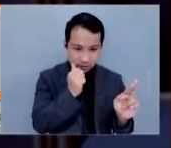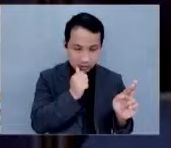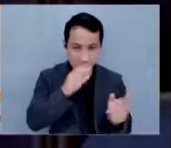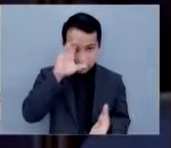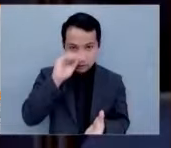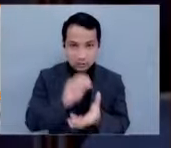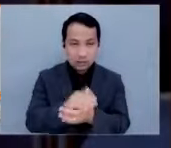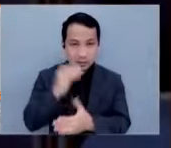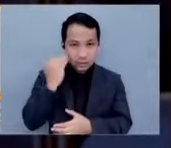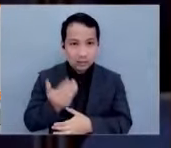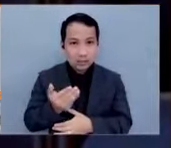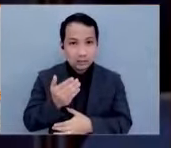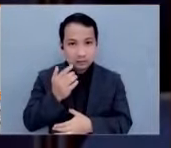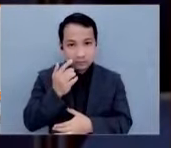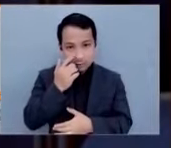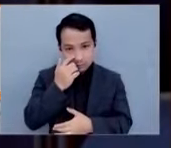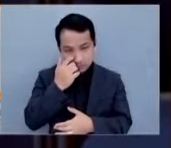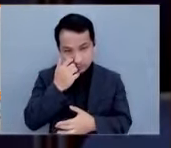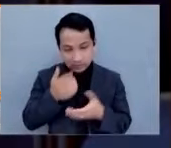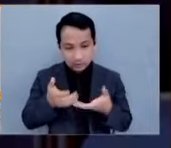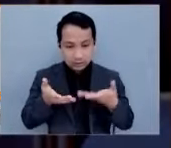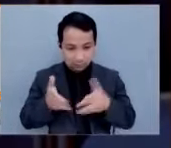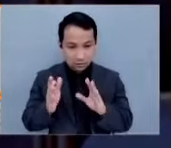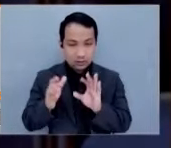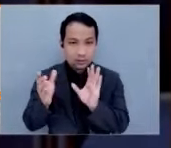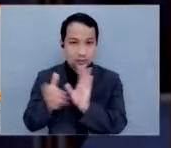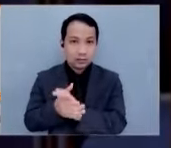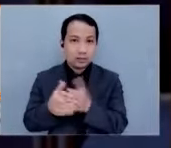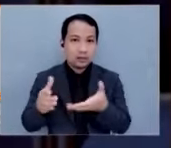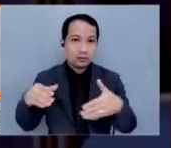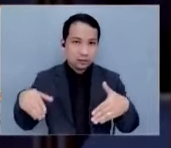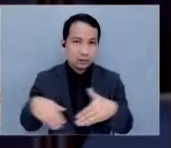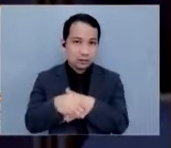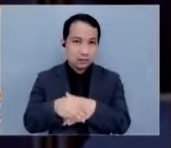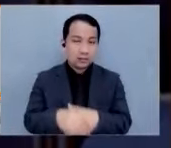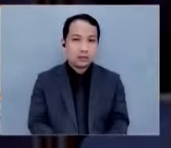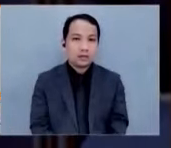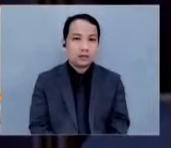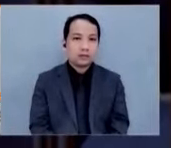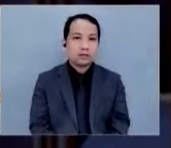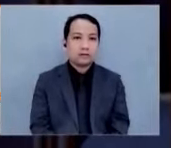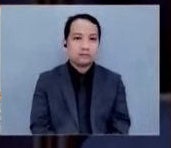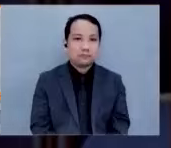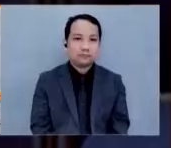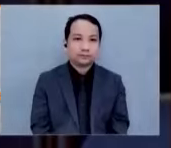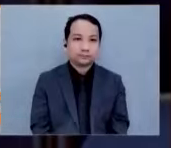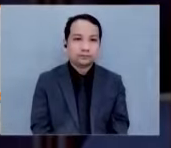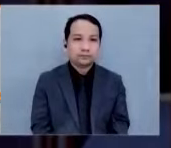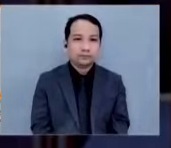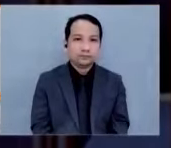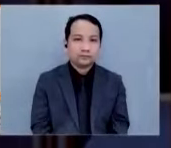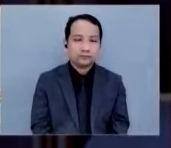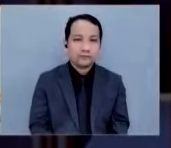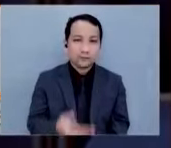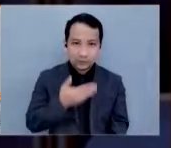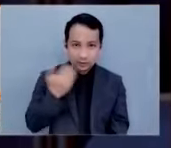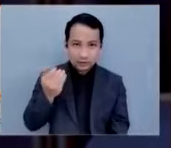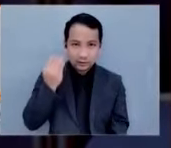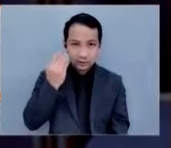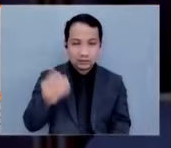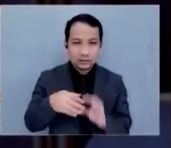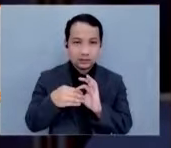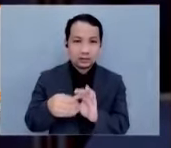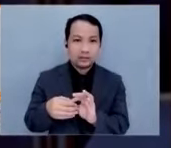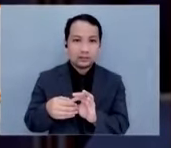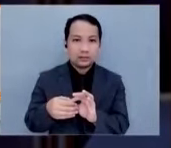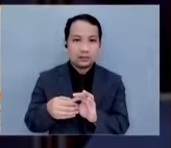dies, the woman can remarry. But it would be better if she does not